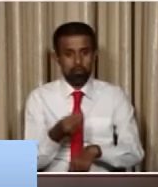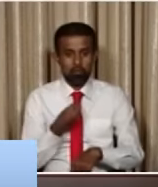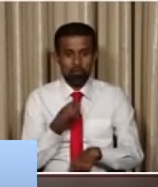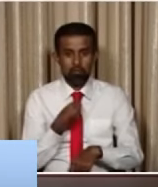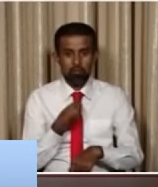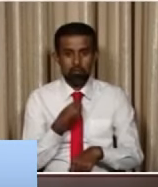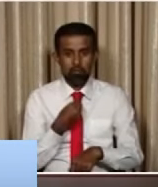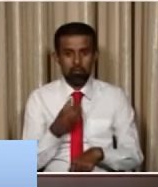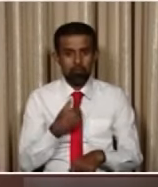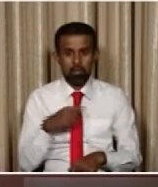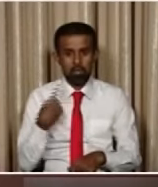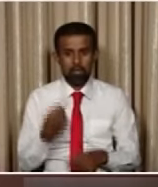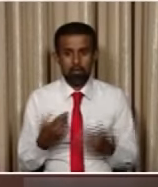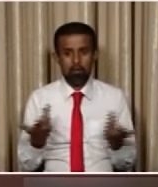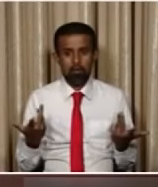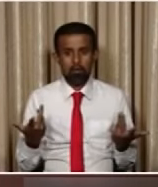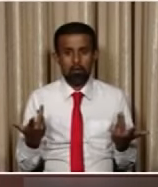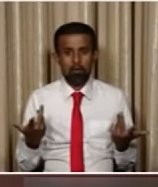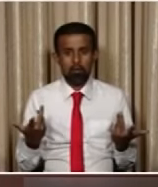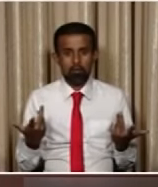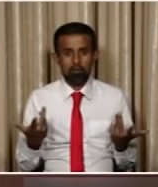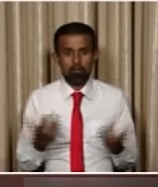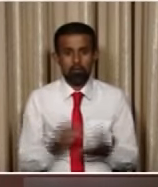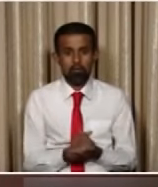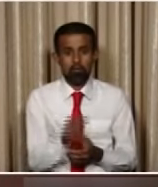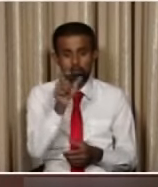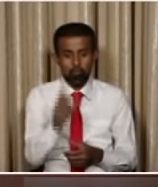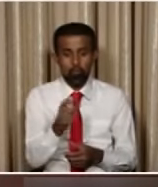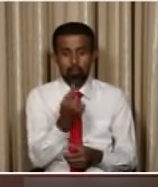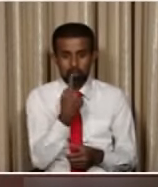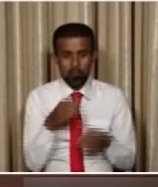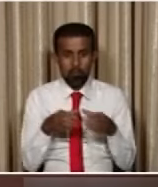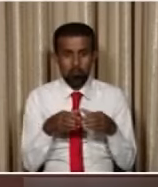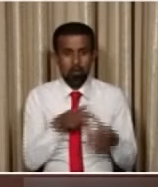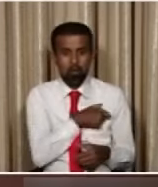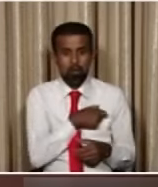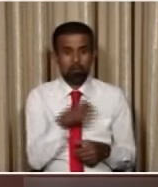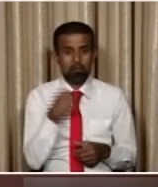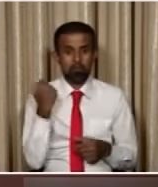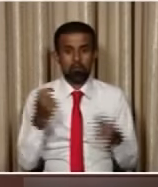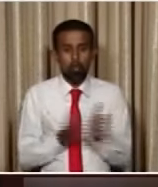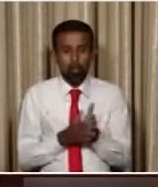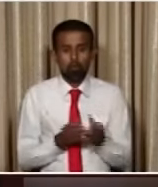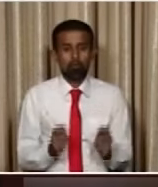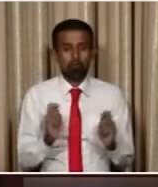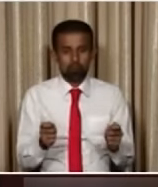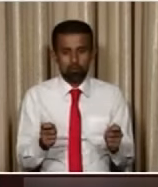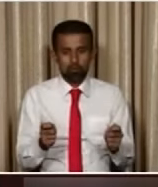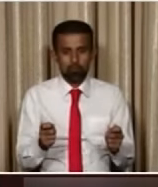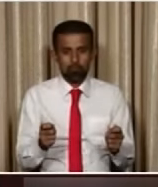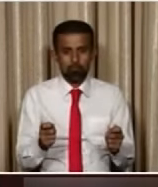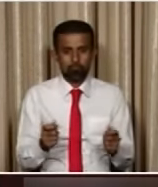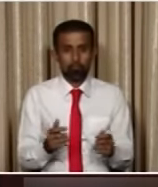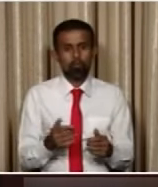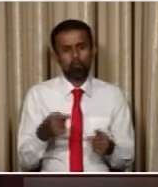මෙච්චර මමත් නැගිටින්නේ නැහැ. පක්ෂනායක රැස්වීමට ඒක යොමු කරන්න. ඒ නිසා ඔබතුමා එහෙනම් කියන දැන් පක්ෂනායක රැස්වීමක් ඇඳවලා මේක තීන්දුව කරන්න කියන්නේ. කොහොමත් ගරු